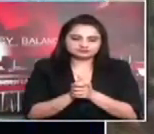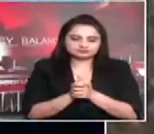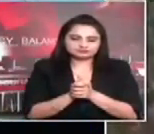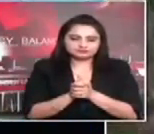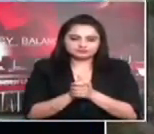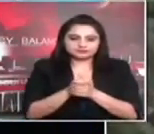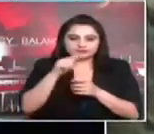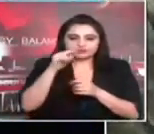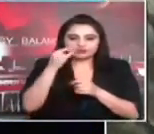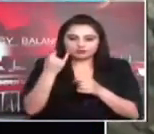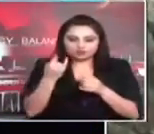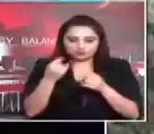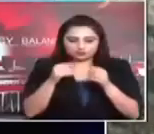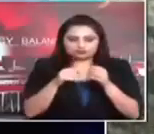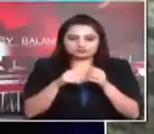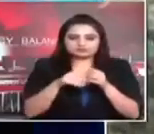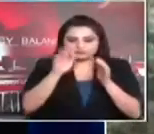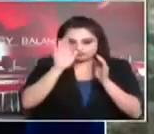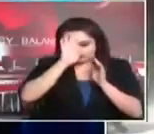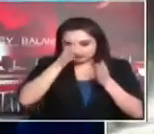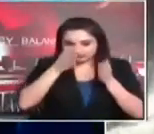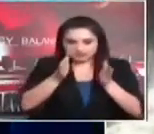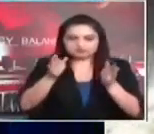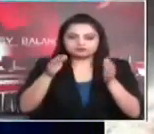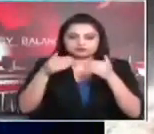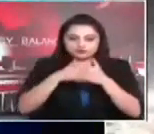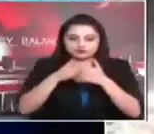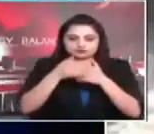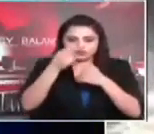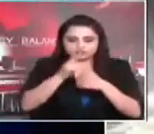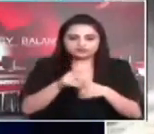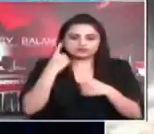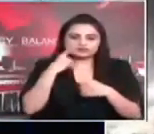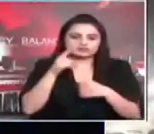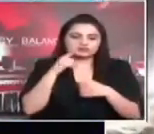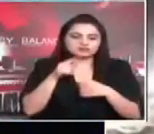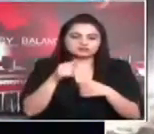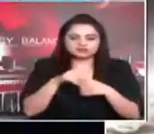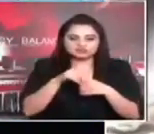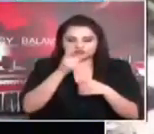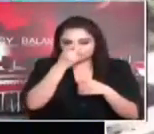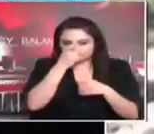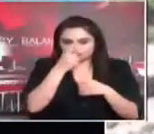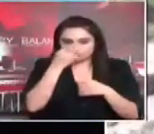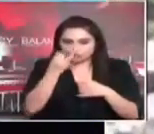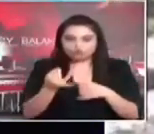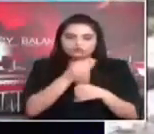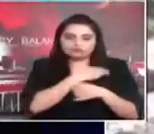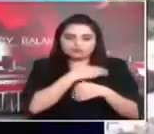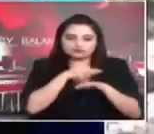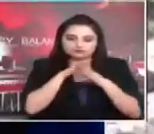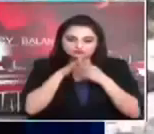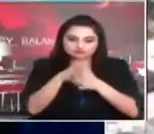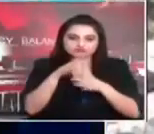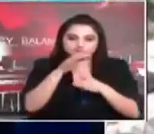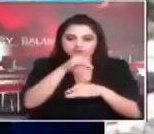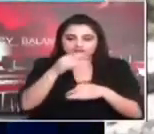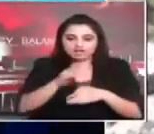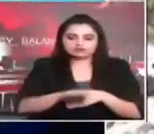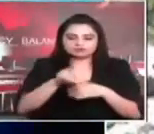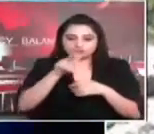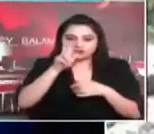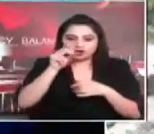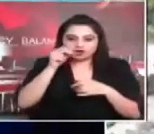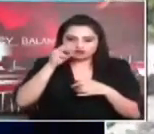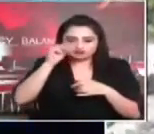कोशी राजमार्गबाट नजिकै रहेको उक्त झरना हेर्न दैनिक सयौं मानिसको घुइँचो लाग्ने गरेको छ। करिब 80 मिटर उचाइबाट छङछङ